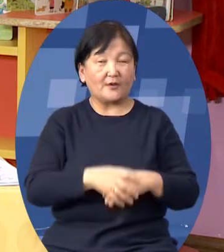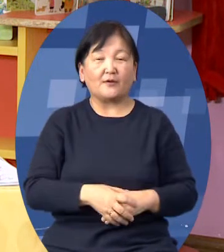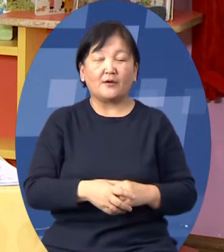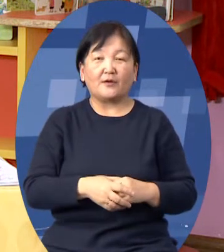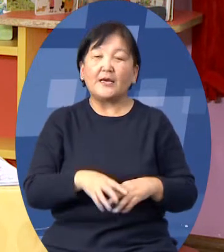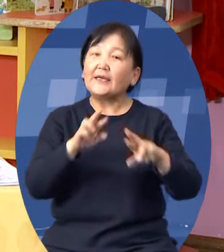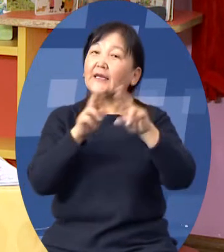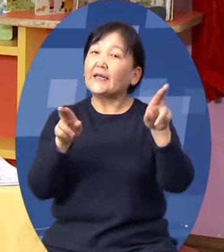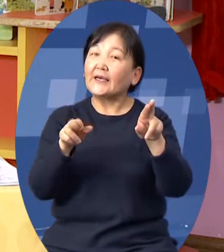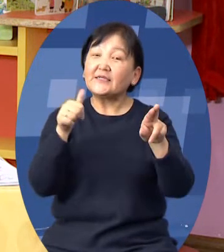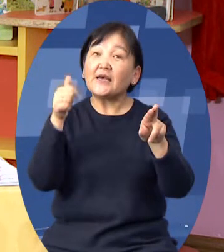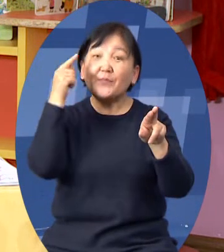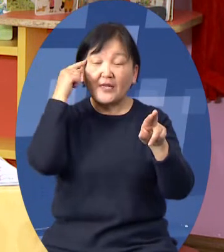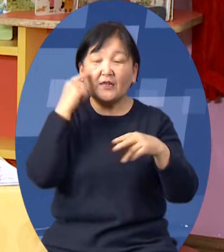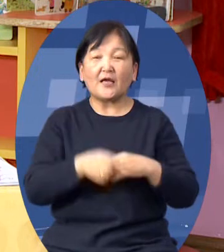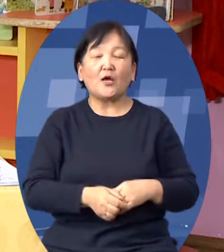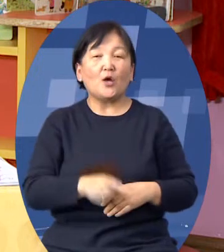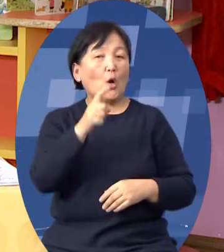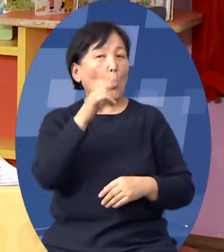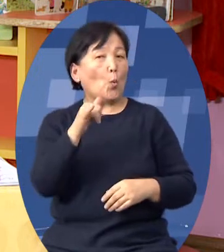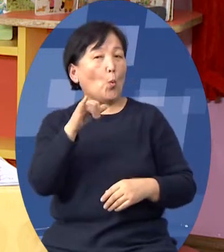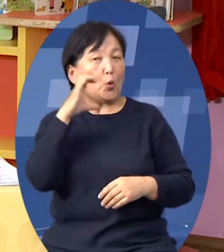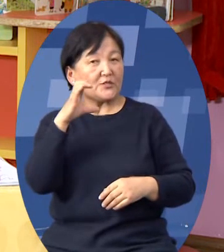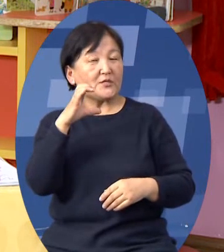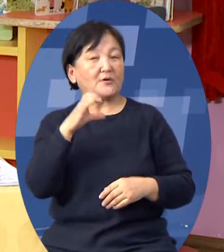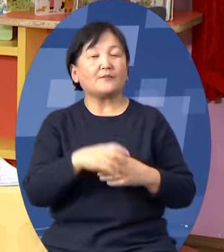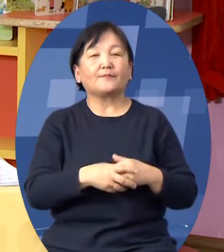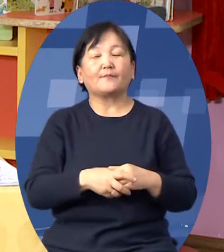хэлээд ялгааг нь олоорой. Хус.